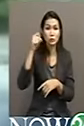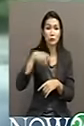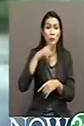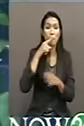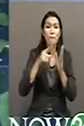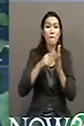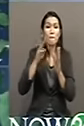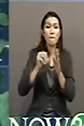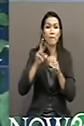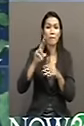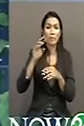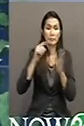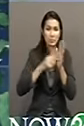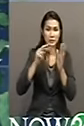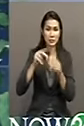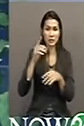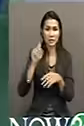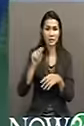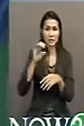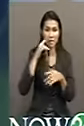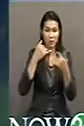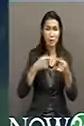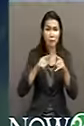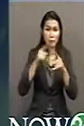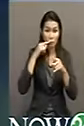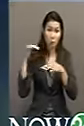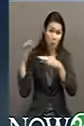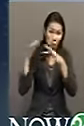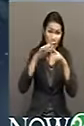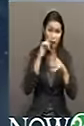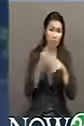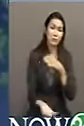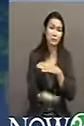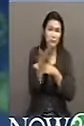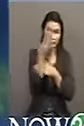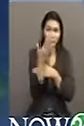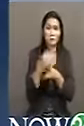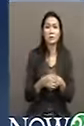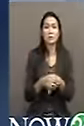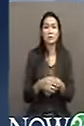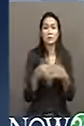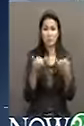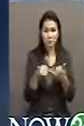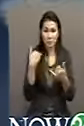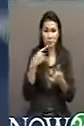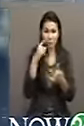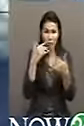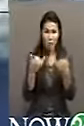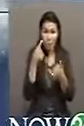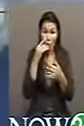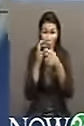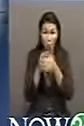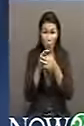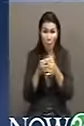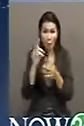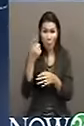อรันตีที่ตอนนี้ได้พัดถล่มเกาะไต้หวันไปเป็นที่เรียบร้อยเมื่อช่วงเช้าที่ผ่านมาครับส่วนอีกหนึ่งลูกที่จะต้องจับต